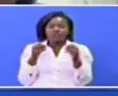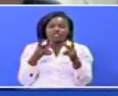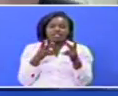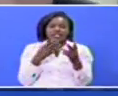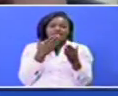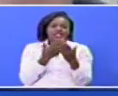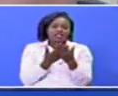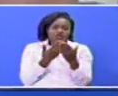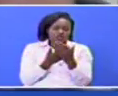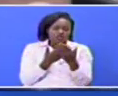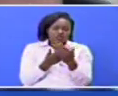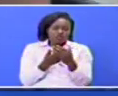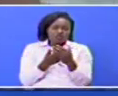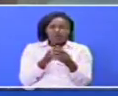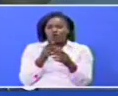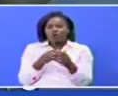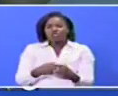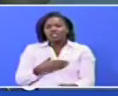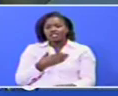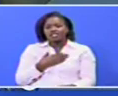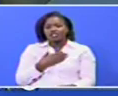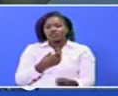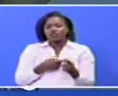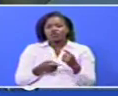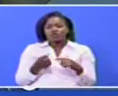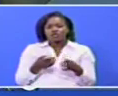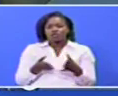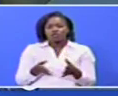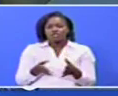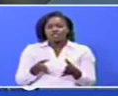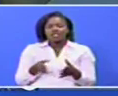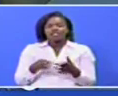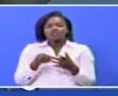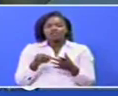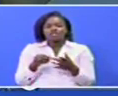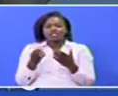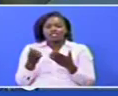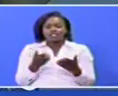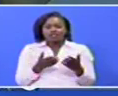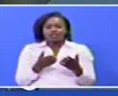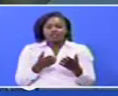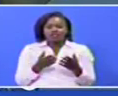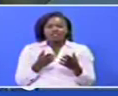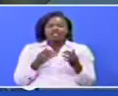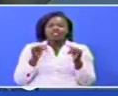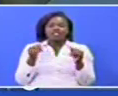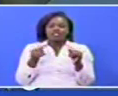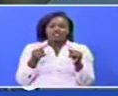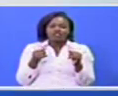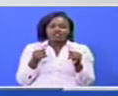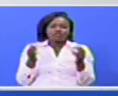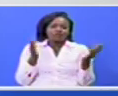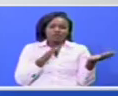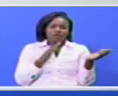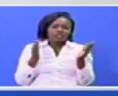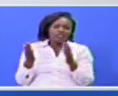Ayub Shaka, huyu mtazamaji ambaye alikuwa wakati mmoja akionekana sana kwenye runinga akitupa habari za hali ya hewa